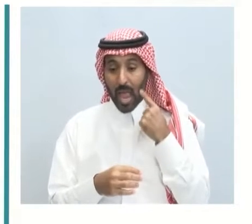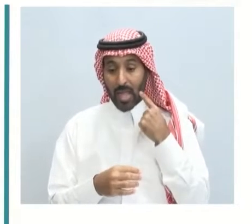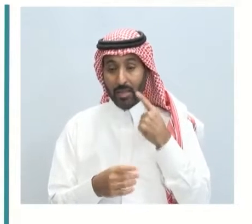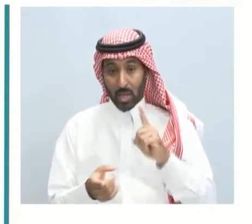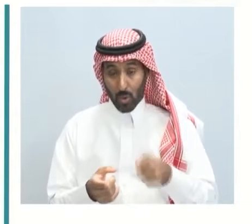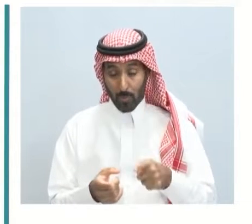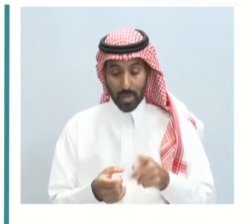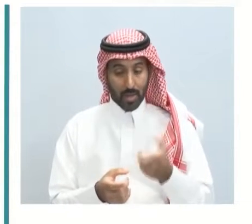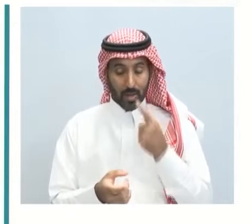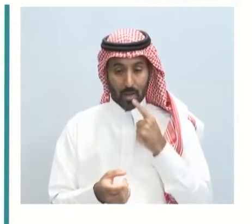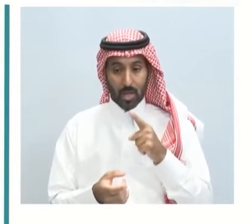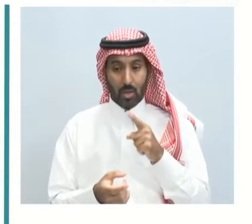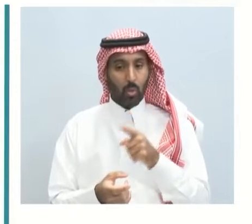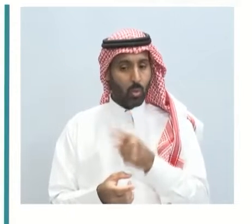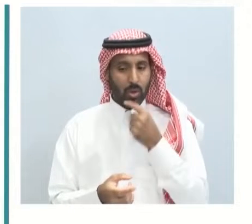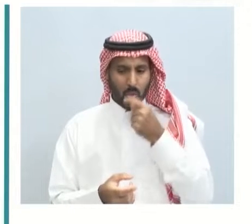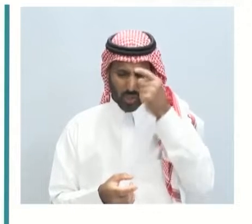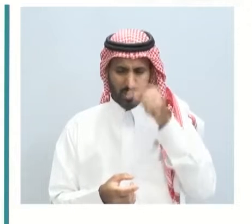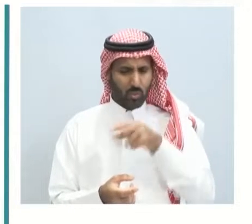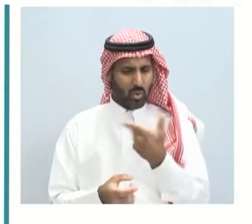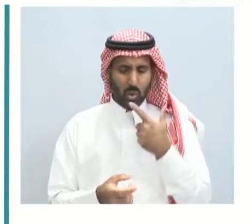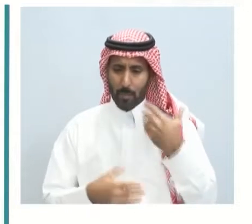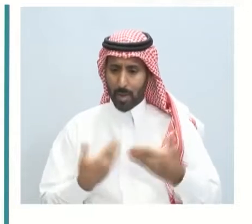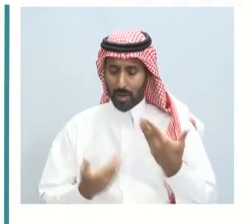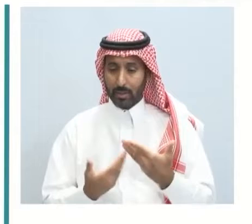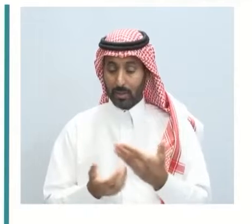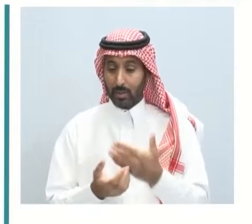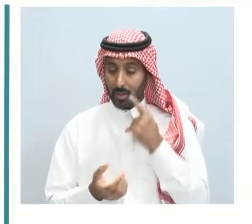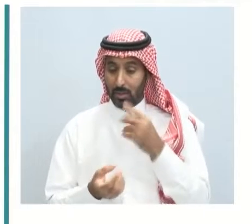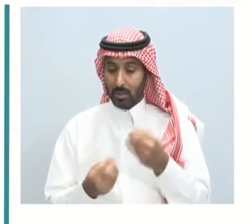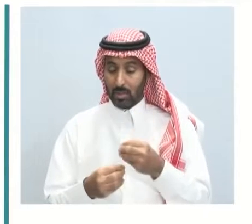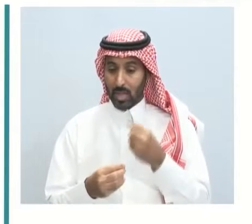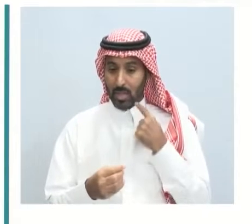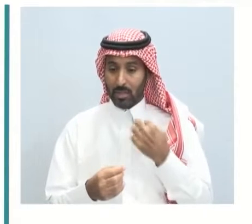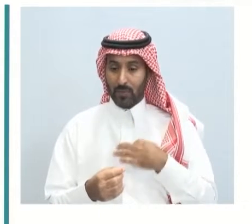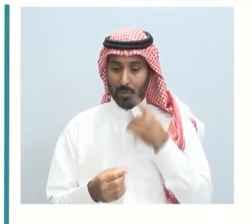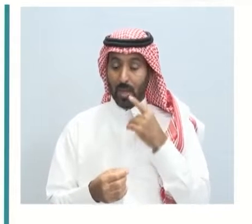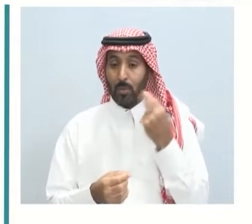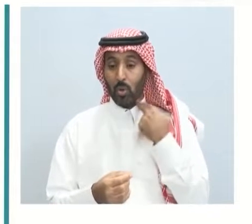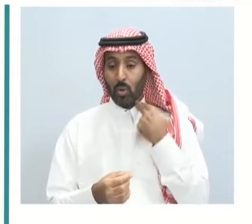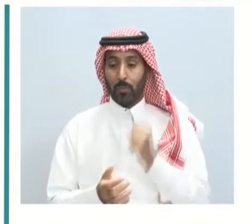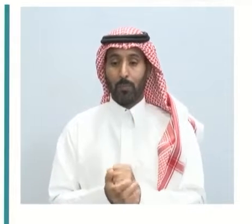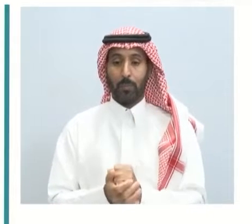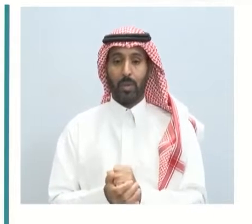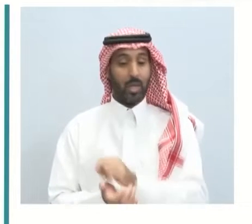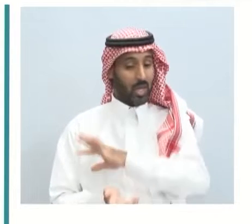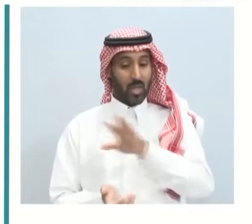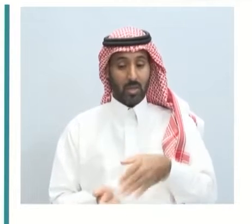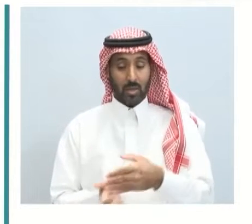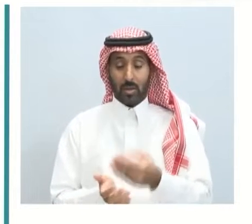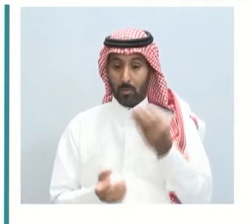والادوات التي نستخدمها في العلوم الاهميه كثير